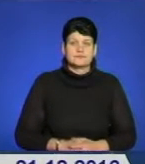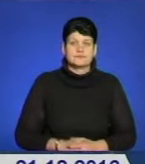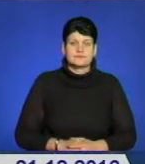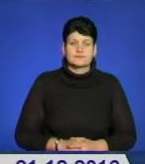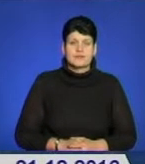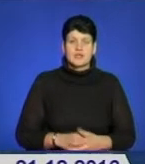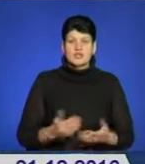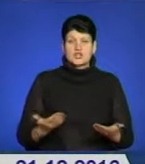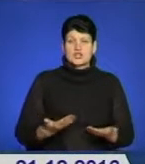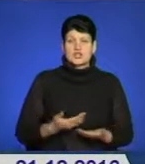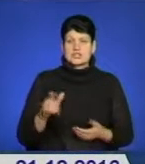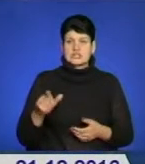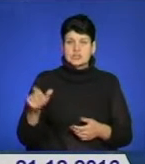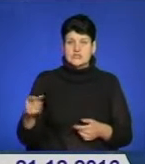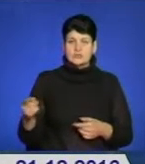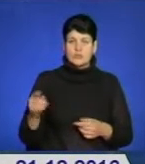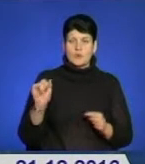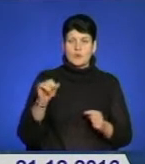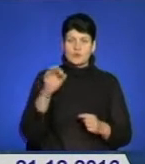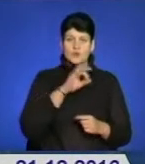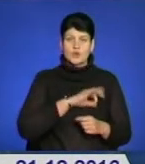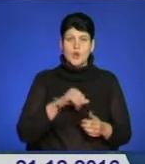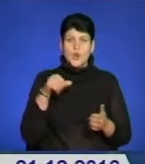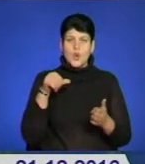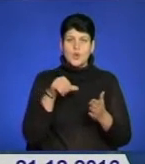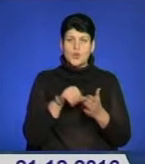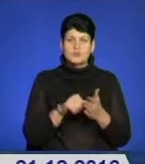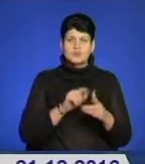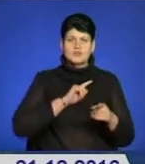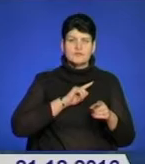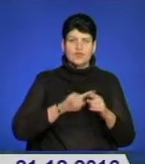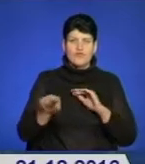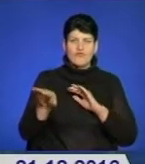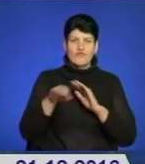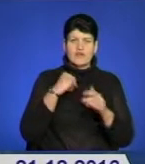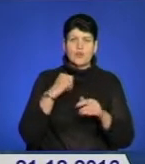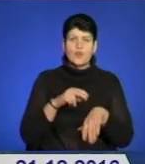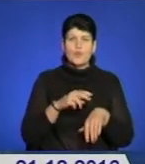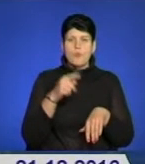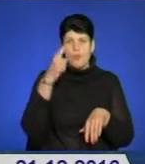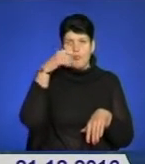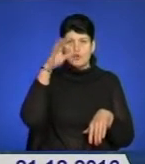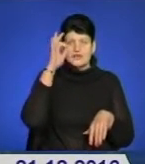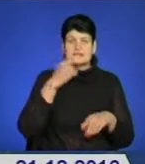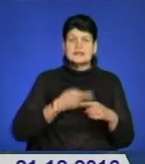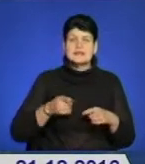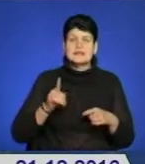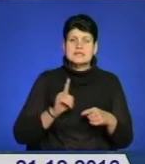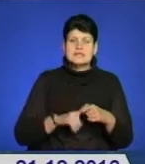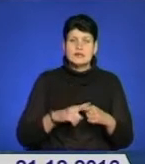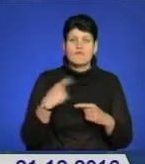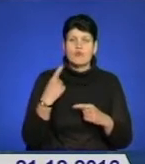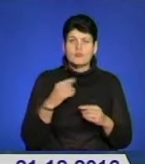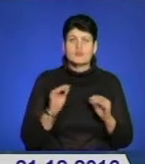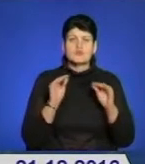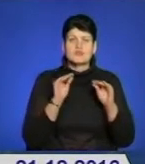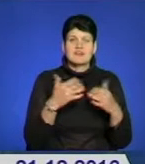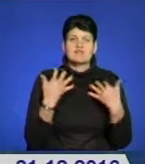І жителі Тернопільщини можуть скористатися кнопкою термінового виклику поліції. Таких засобів безпеки в області встановили